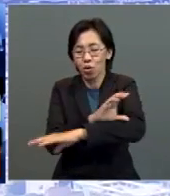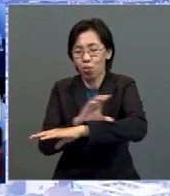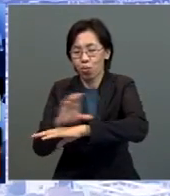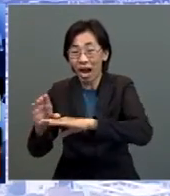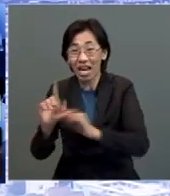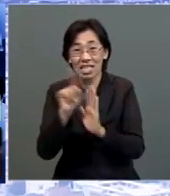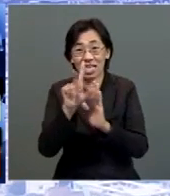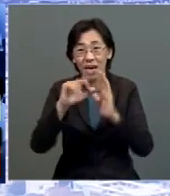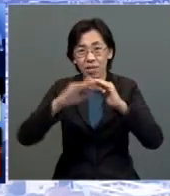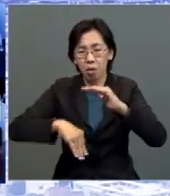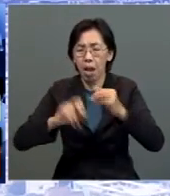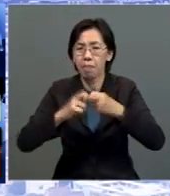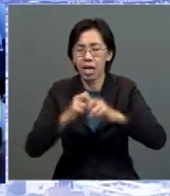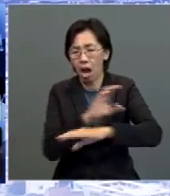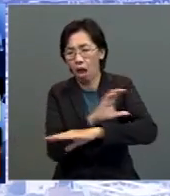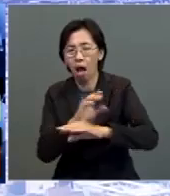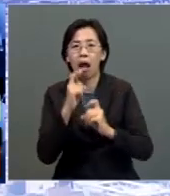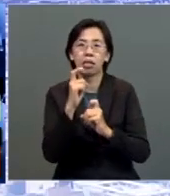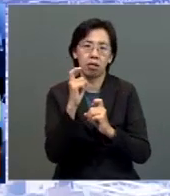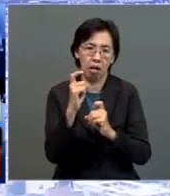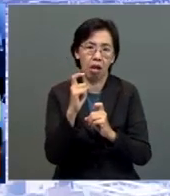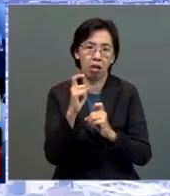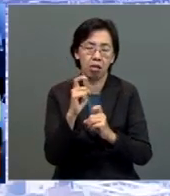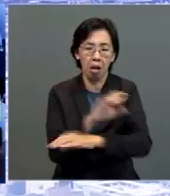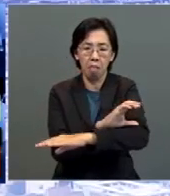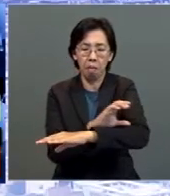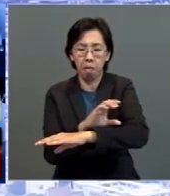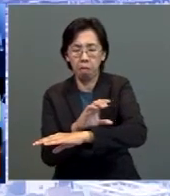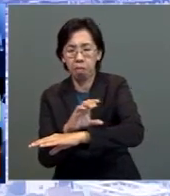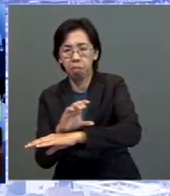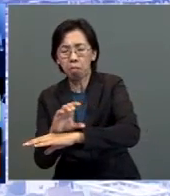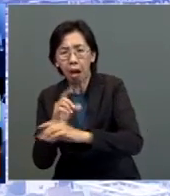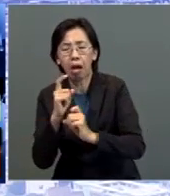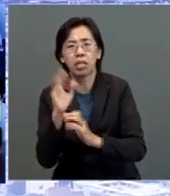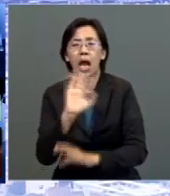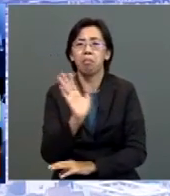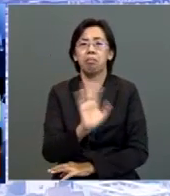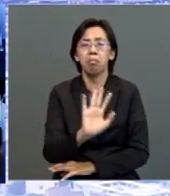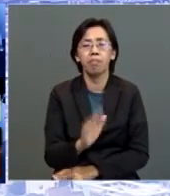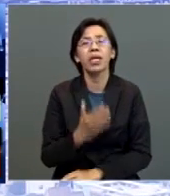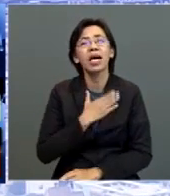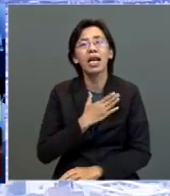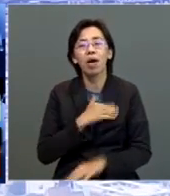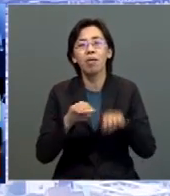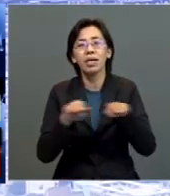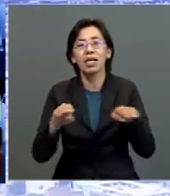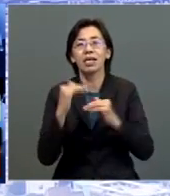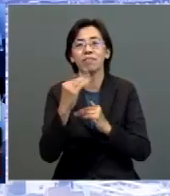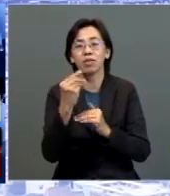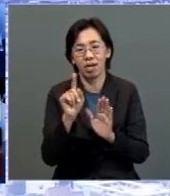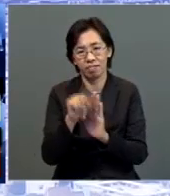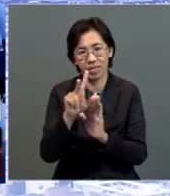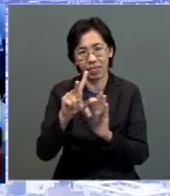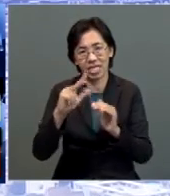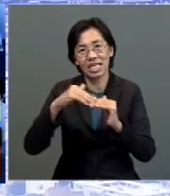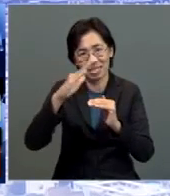ทีนั้นอาจจะเกิดความไม่ปลอดภัยของการให้บริการดังนั้นนี่มาตรฐานก็คือว่า3นาทีนี่คือเวลามาตรฐ